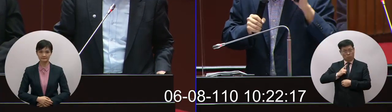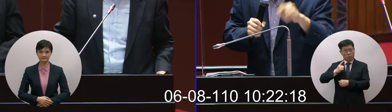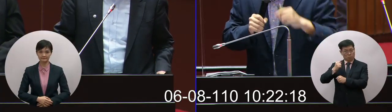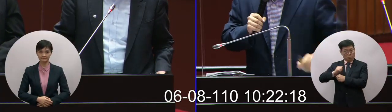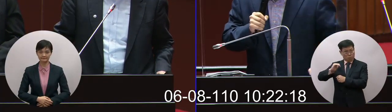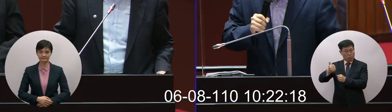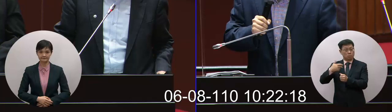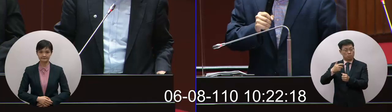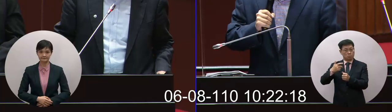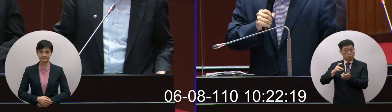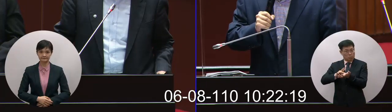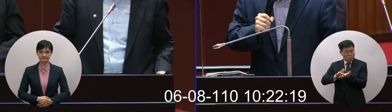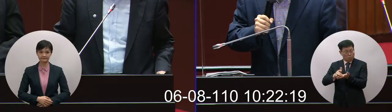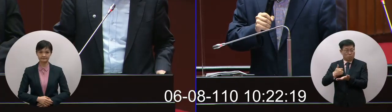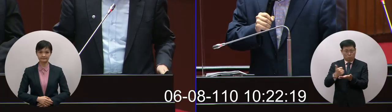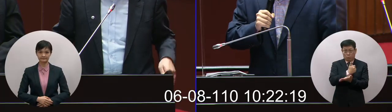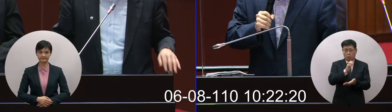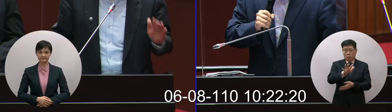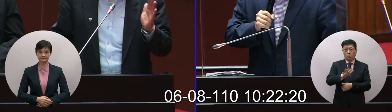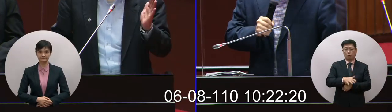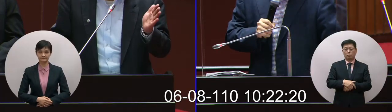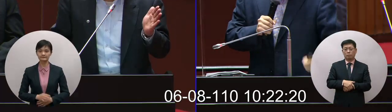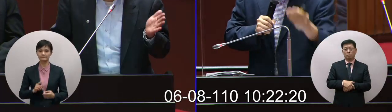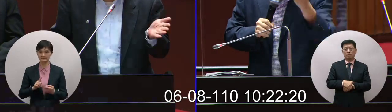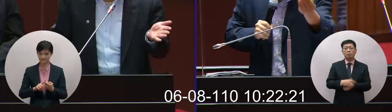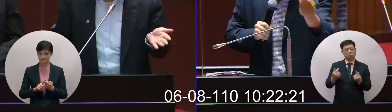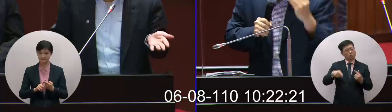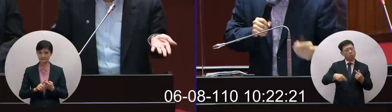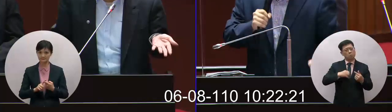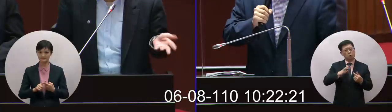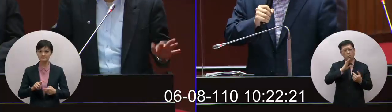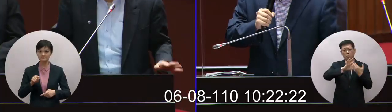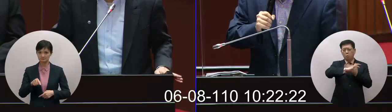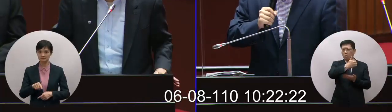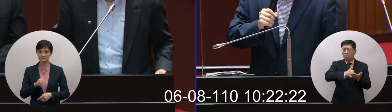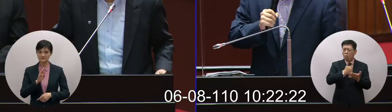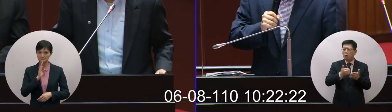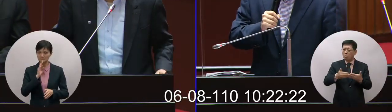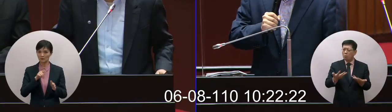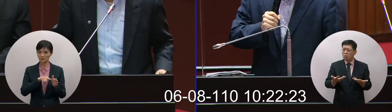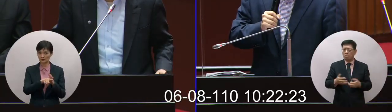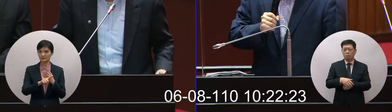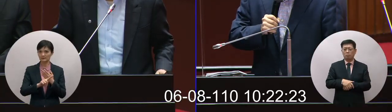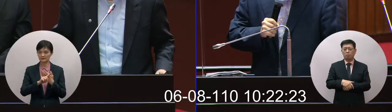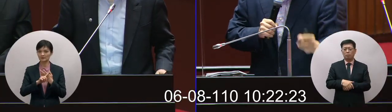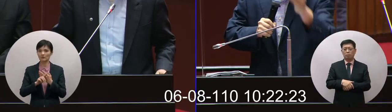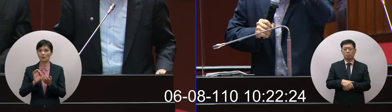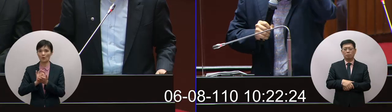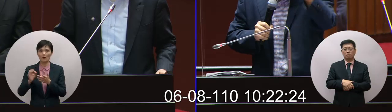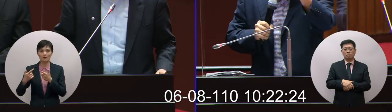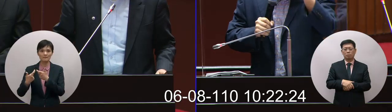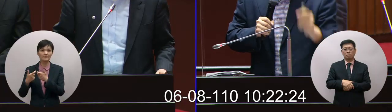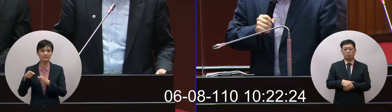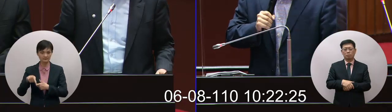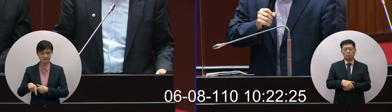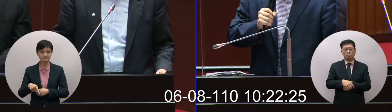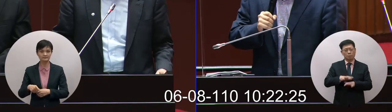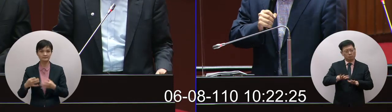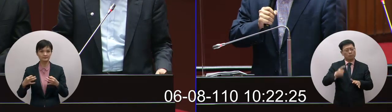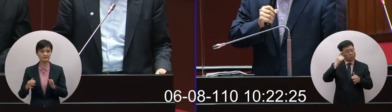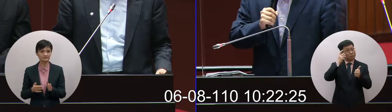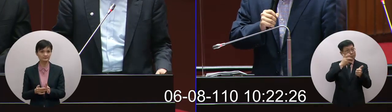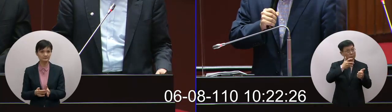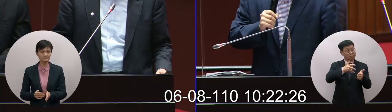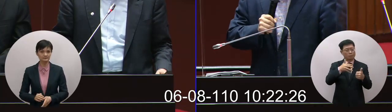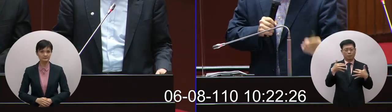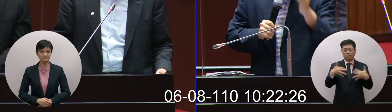的这个筛剂的啊，立马就清楚了呀。 对，但 所以这怎么还需要去进口 使用的啦？ 好，那我现在请教了哈，现